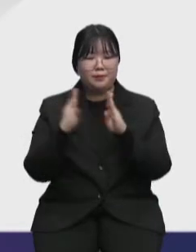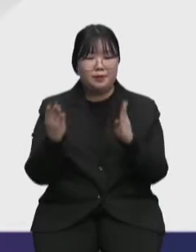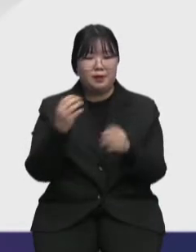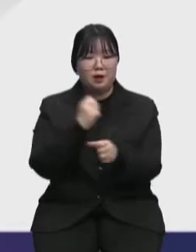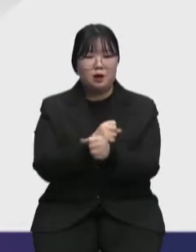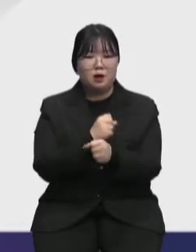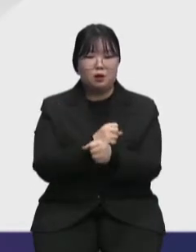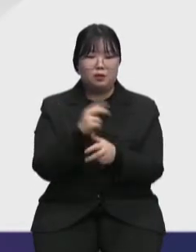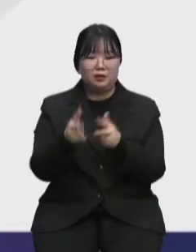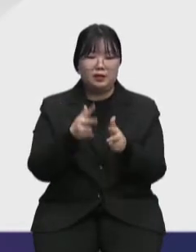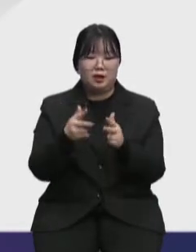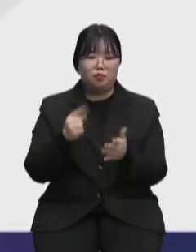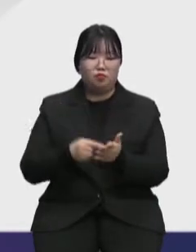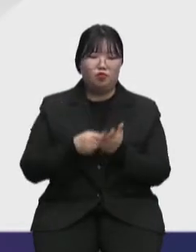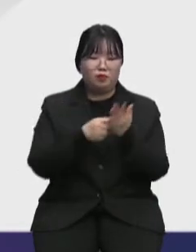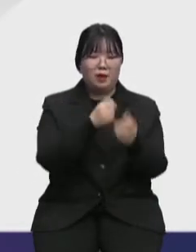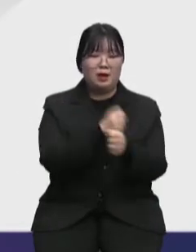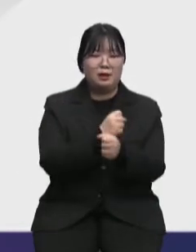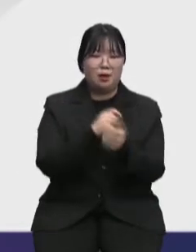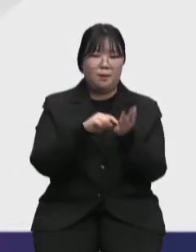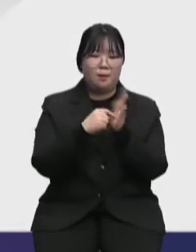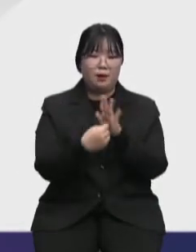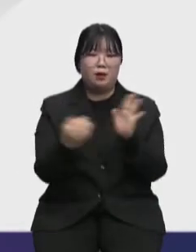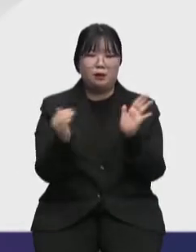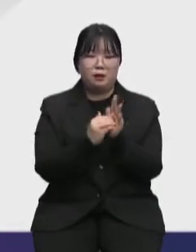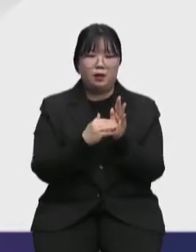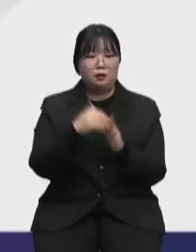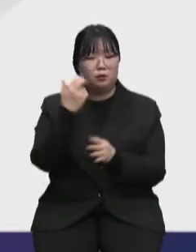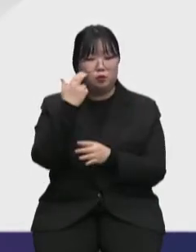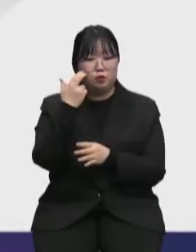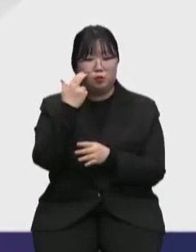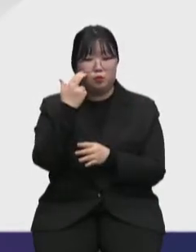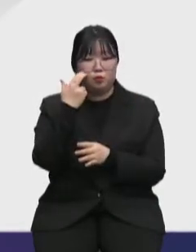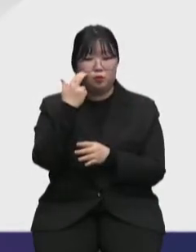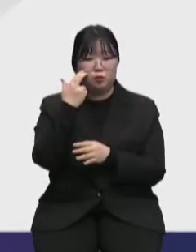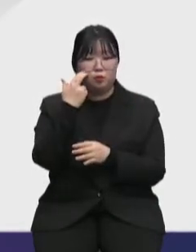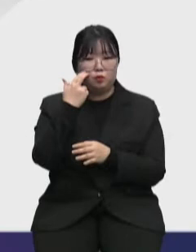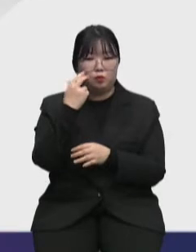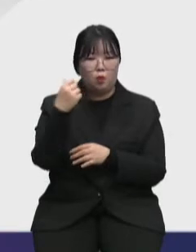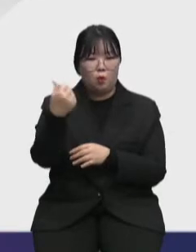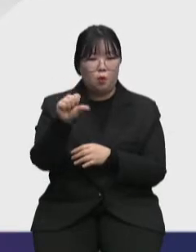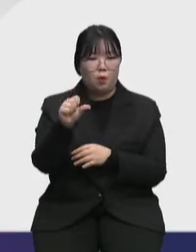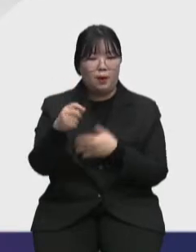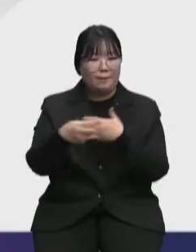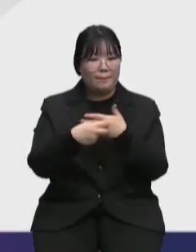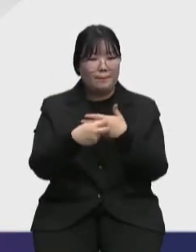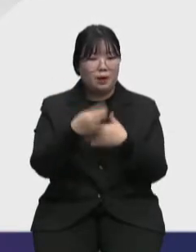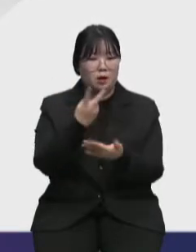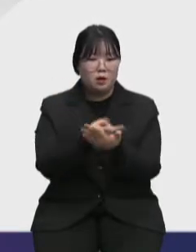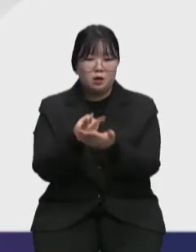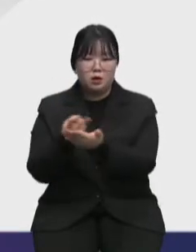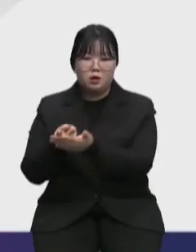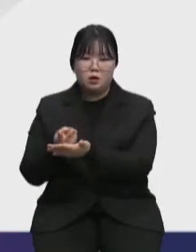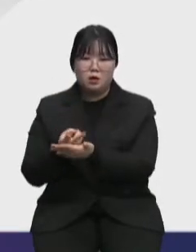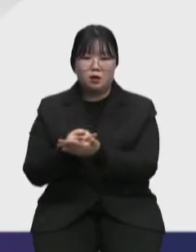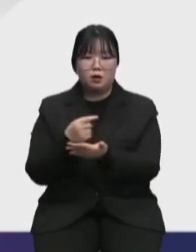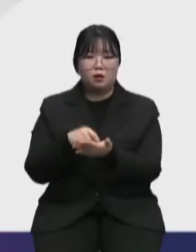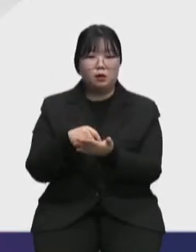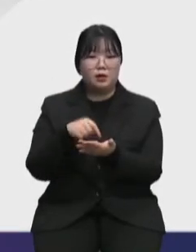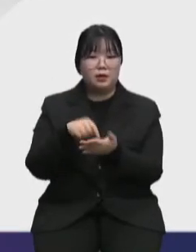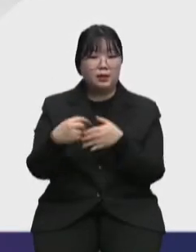추진을 본격화한다고 보도했는데요. 송도 709에 500병상 이상 규모로 건립되는 송도